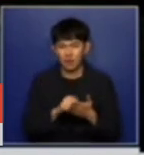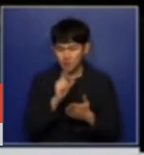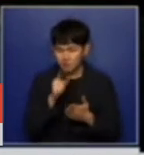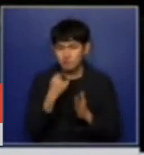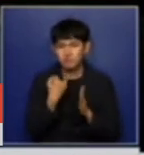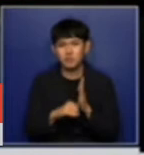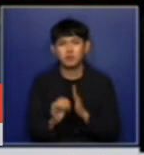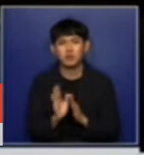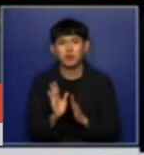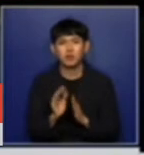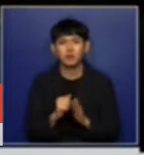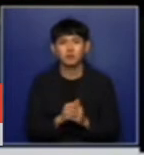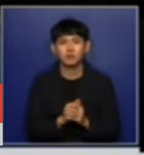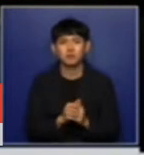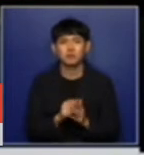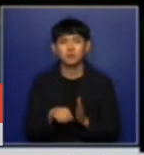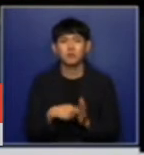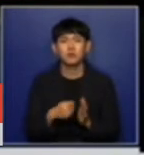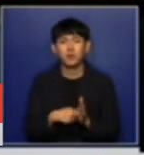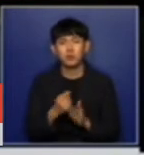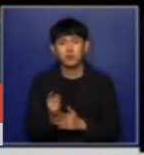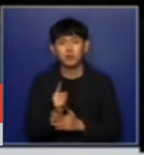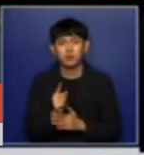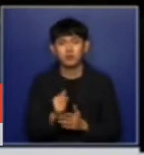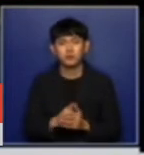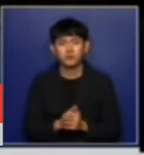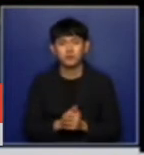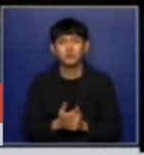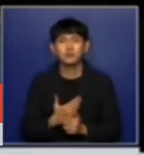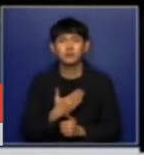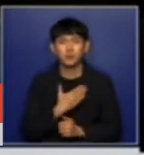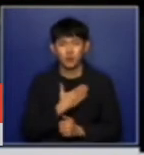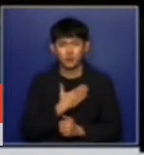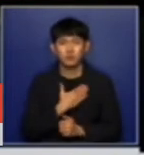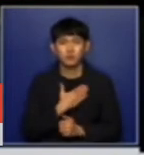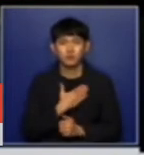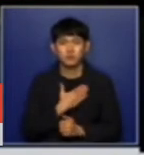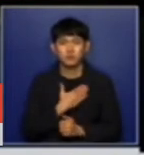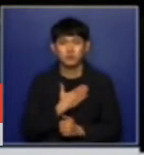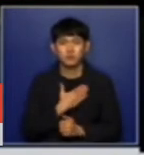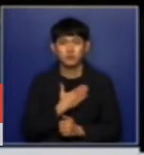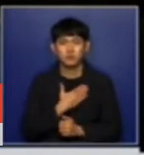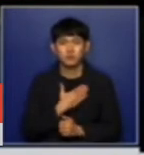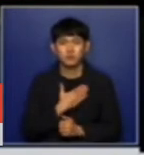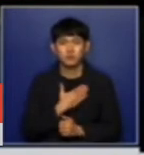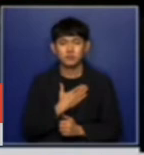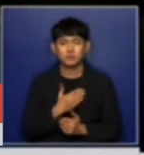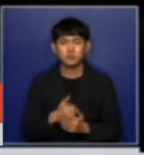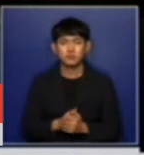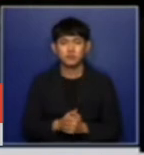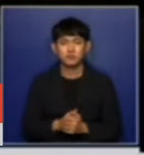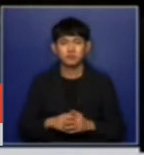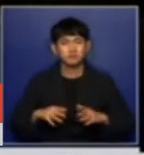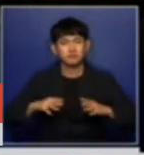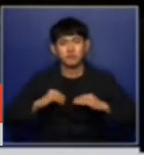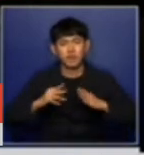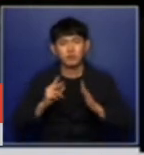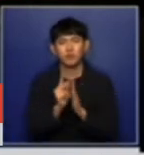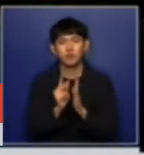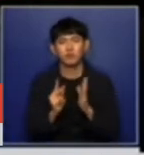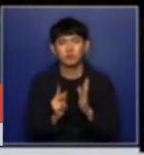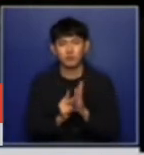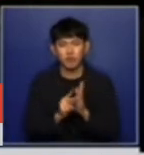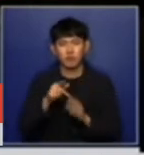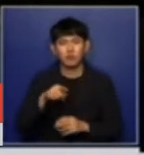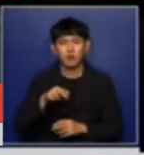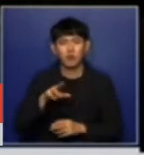ครับเหตุผลข้อต่อไปท่านประธานครับที่ผมไม่อาจรับหลักการแห่งร่างพระราชบัญญัติงบ